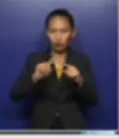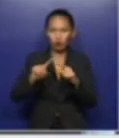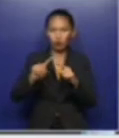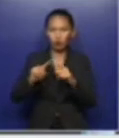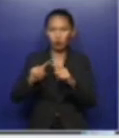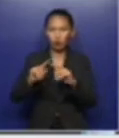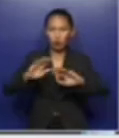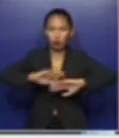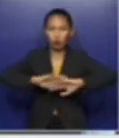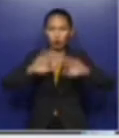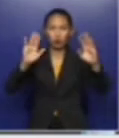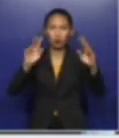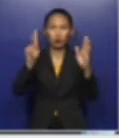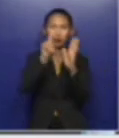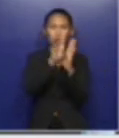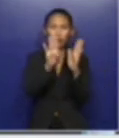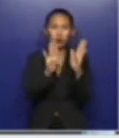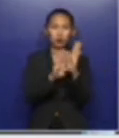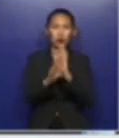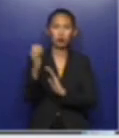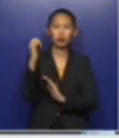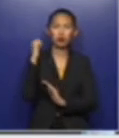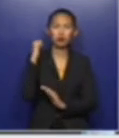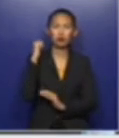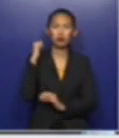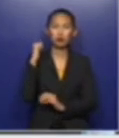กเลิกระเบียบเดิมท่านประธานครับ